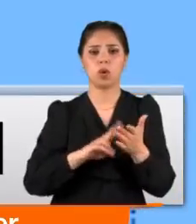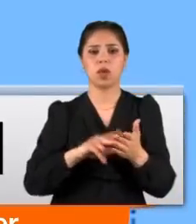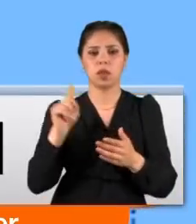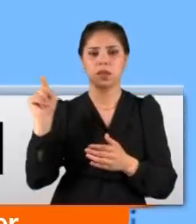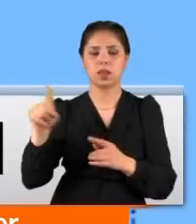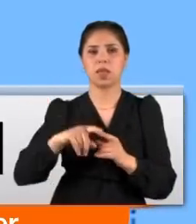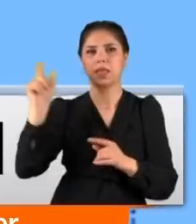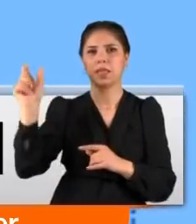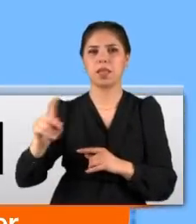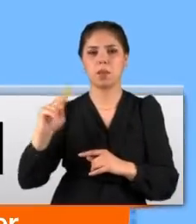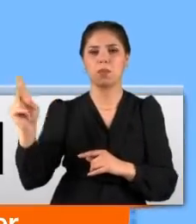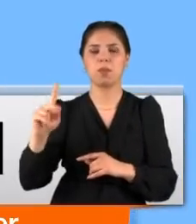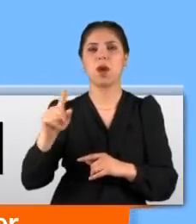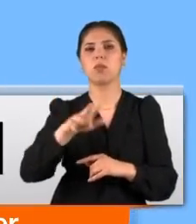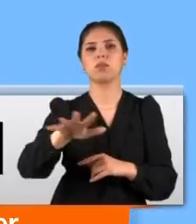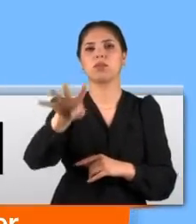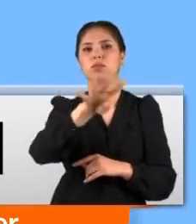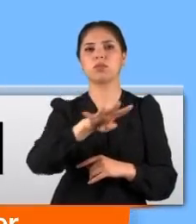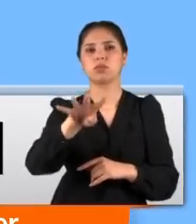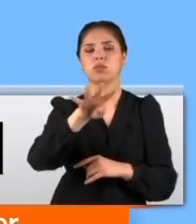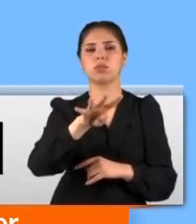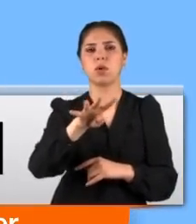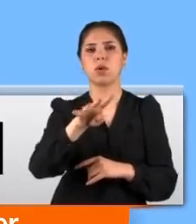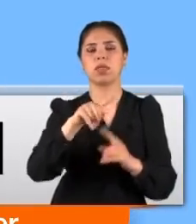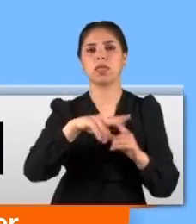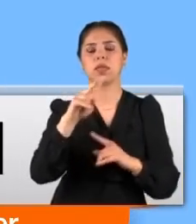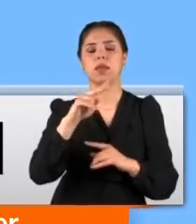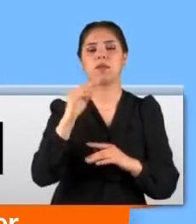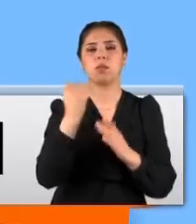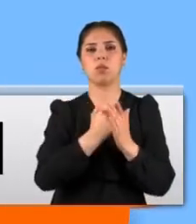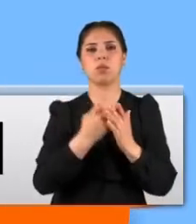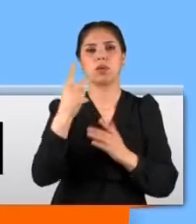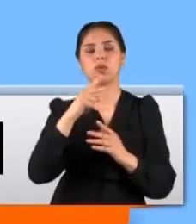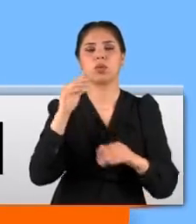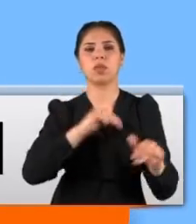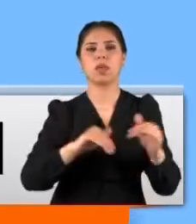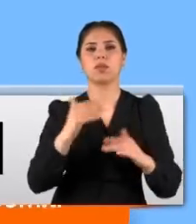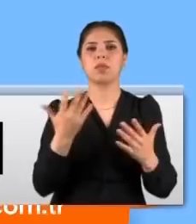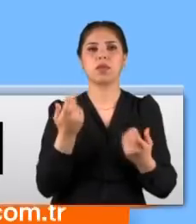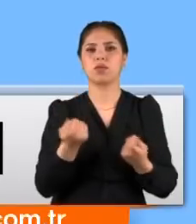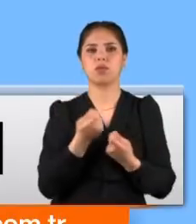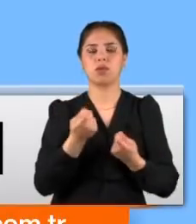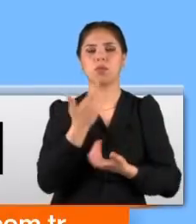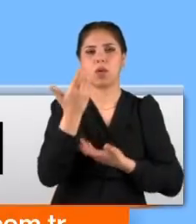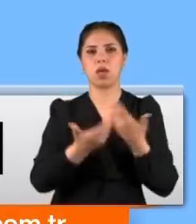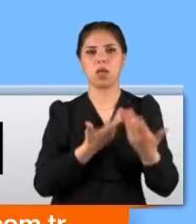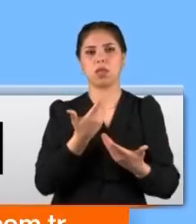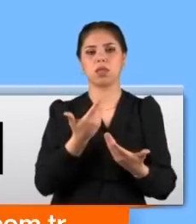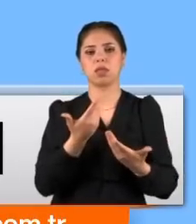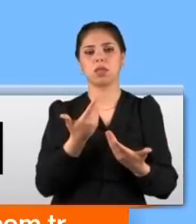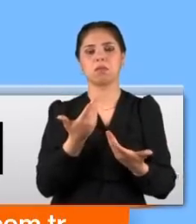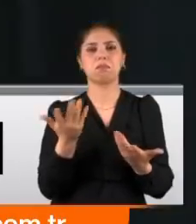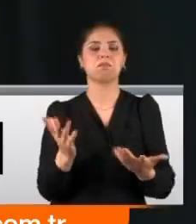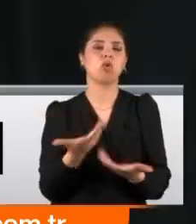Gelecek ve Saadet Partisi yöneticileri TV kanallarında ikinci turda nasıl çalışılmalıdır onu izah ediyorlar.